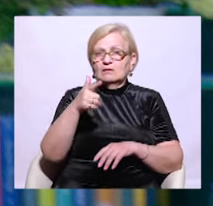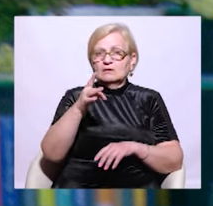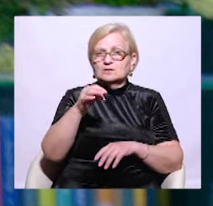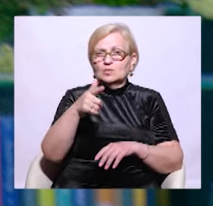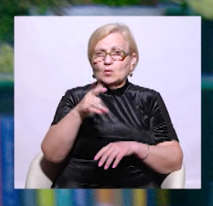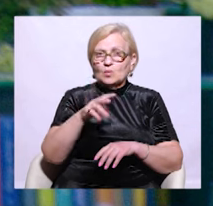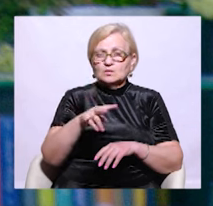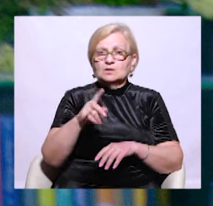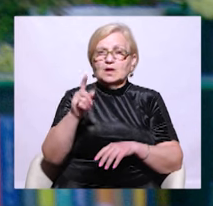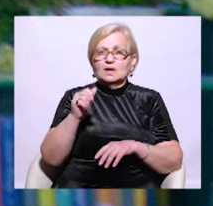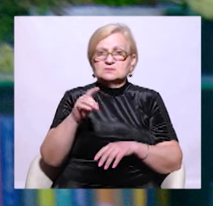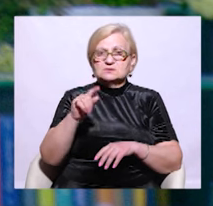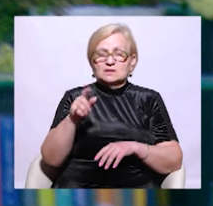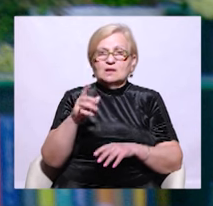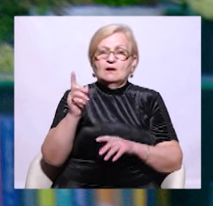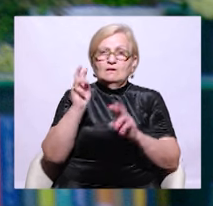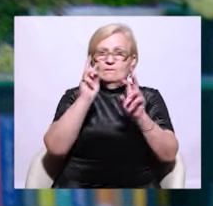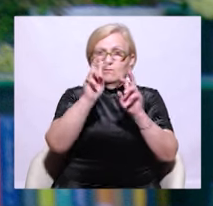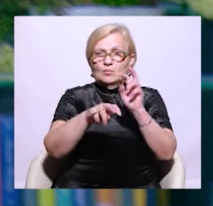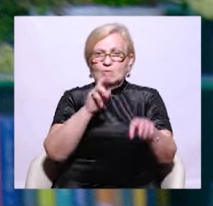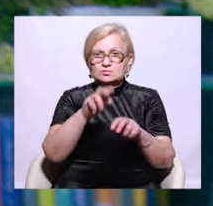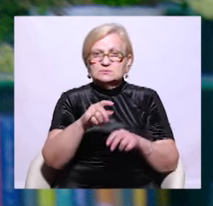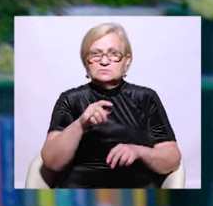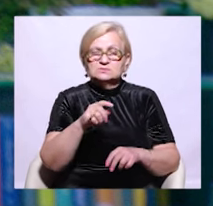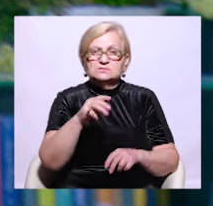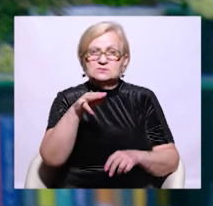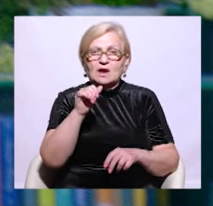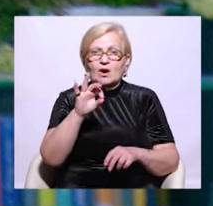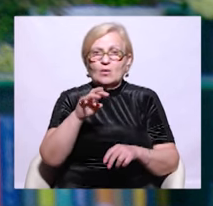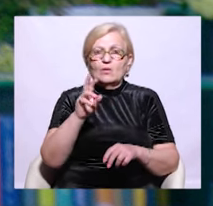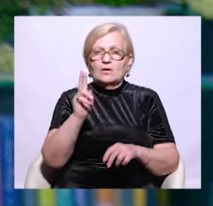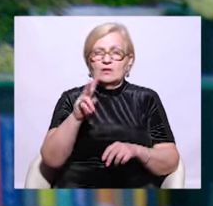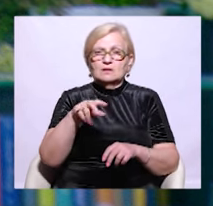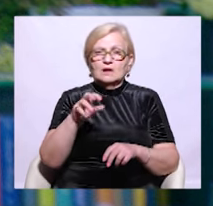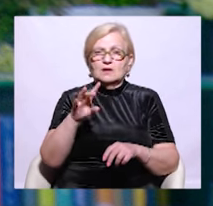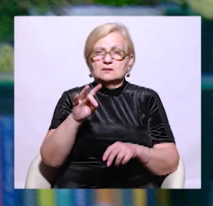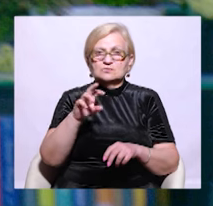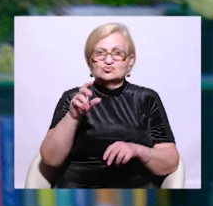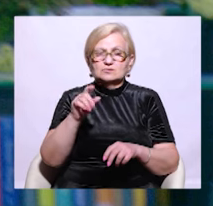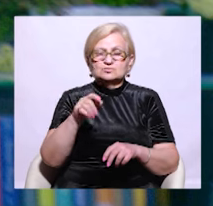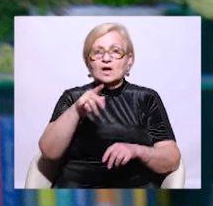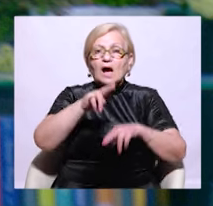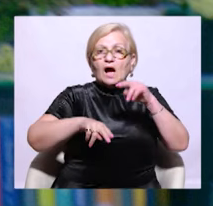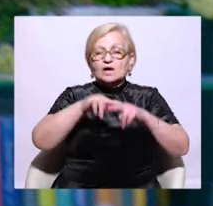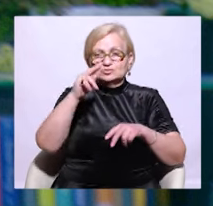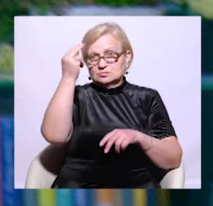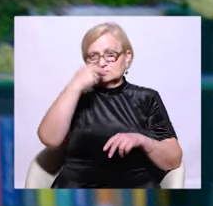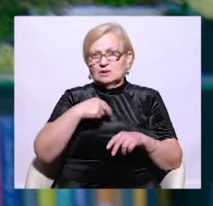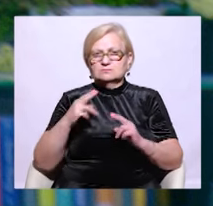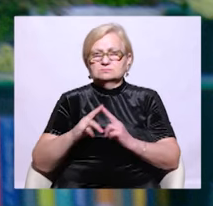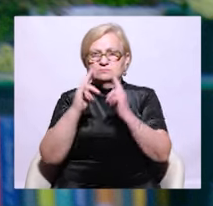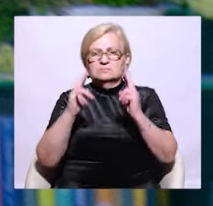ის მოდის ტაო-კლარჯეთში, იწყებს ეკლესია მონასტრების მშენებლობას. რა არის ეკლესია მონასტრების